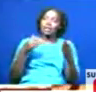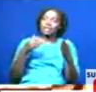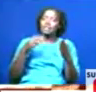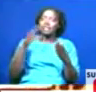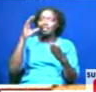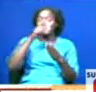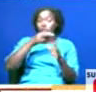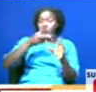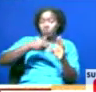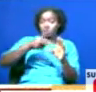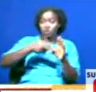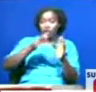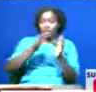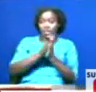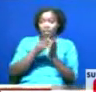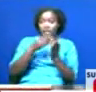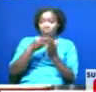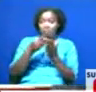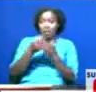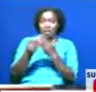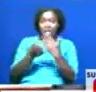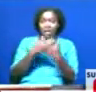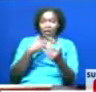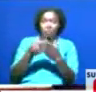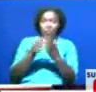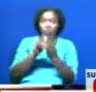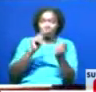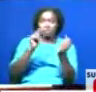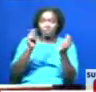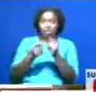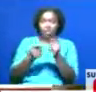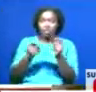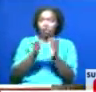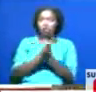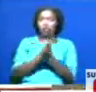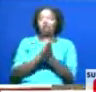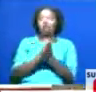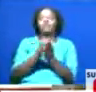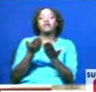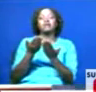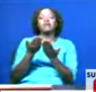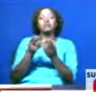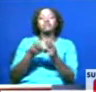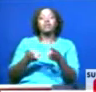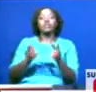petroli pamoja na uhaba wa fedha kutokana na kubadilishwa kwa sarafu ya taifa hilo.